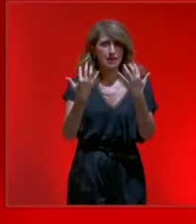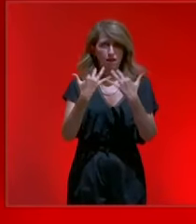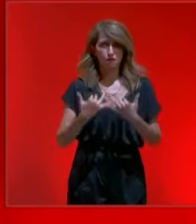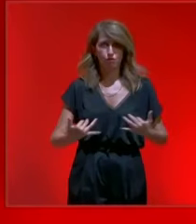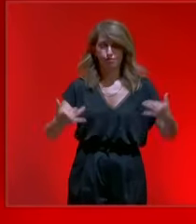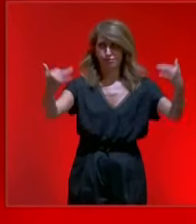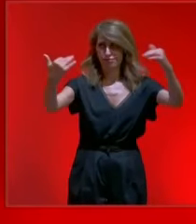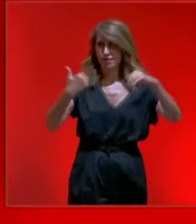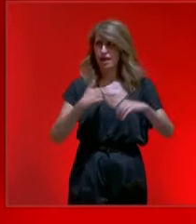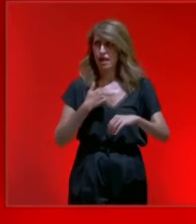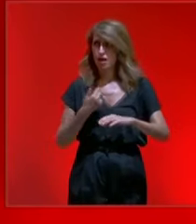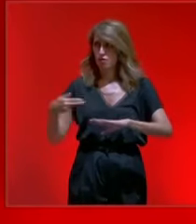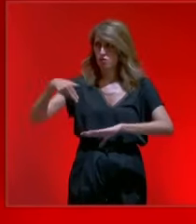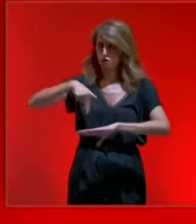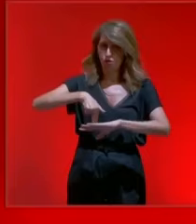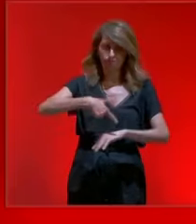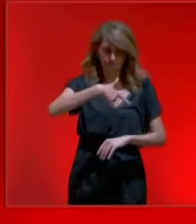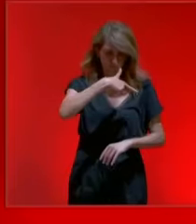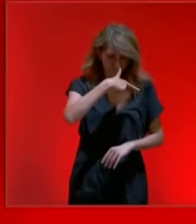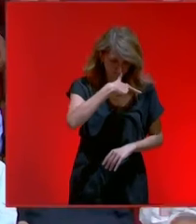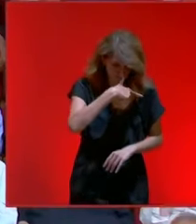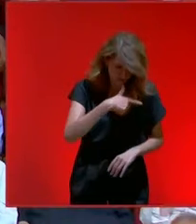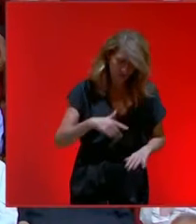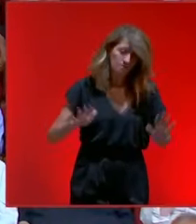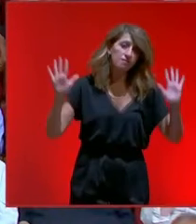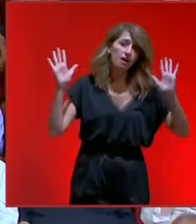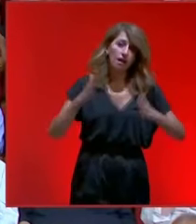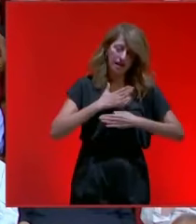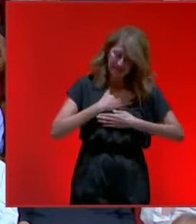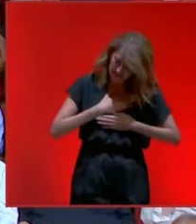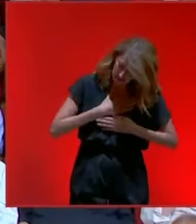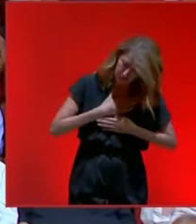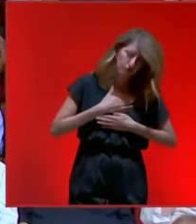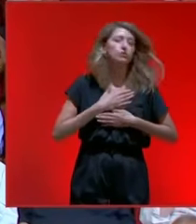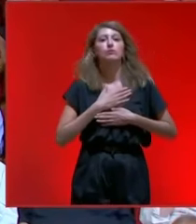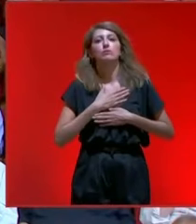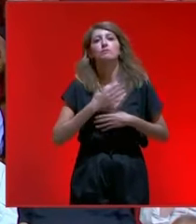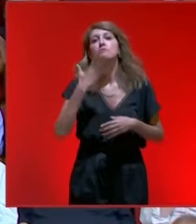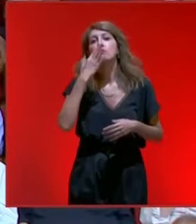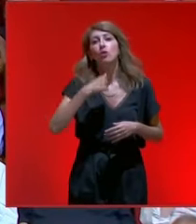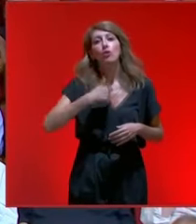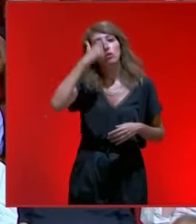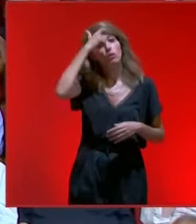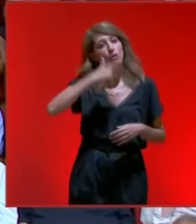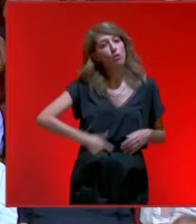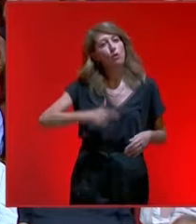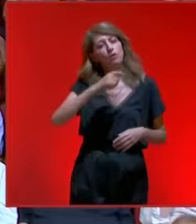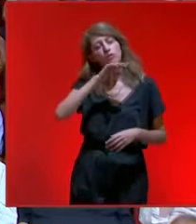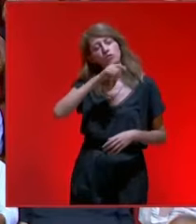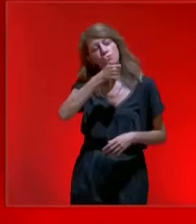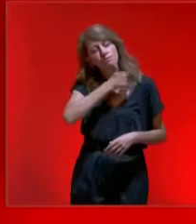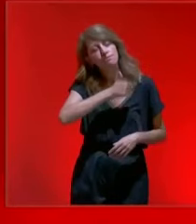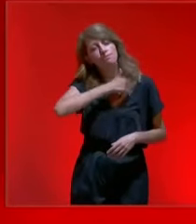στέκομαι με ταπεινότητα αλλά και με ευγνωμοσύνη, διότι και την προσωπική μου δοκιμασία από τα συμφέροντα δεν ένιωσα στιγμή ότι την